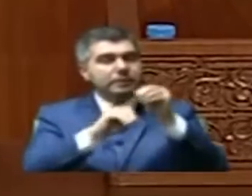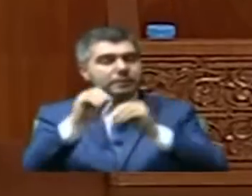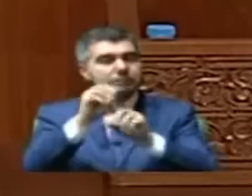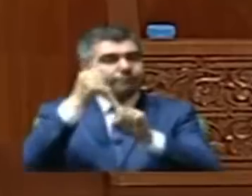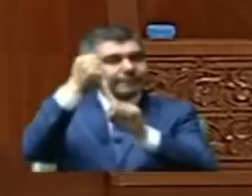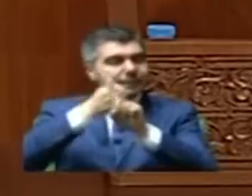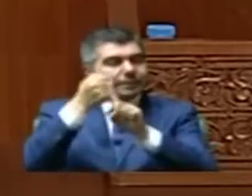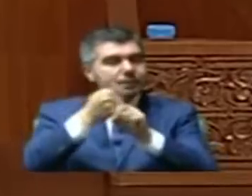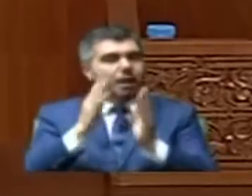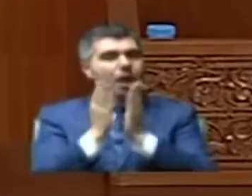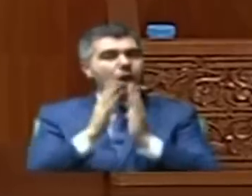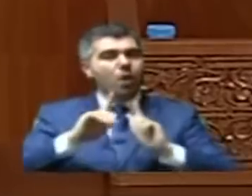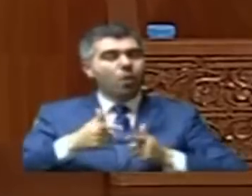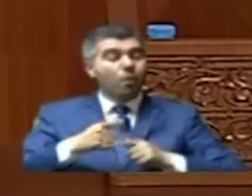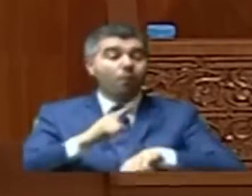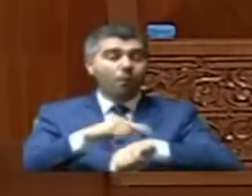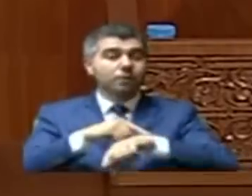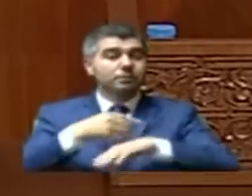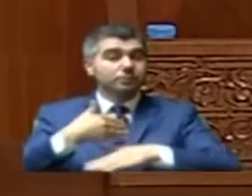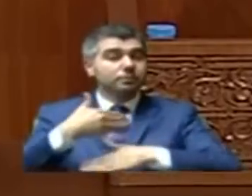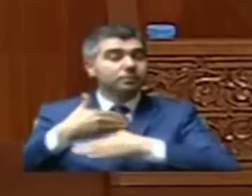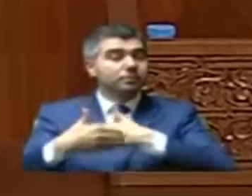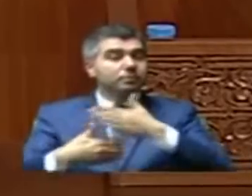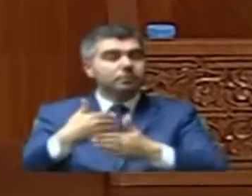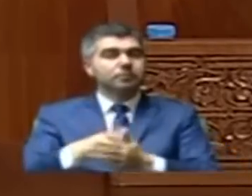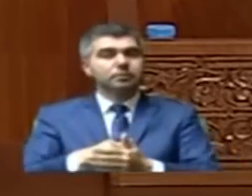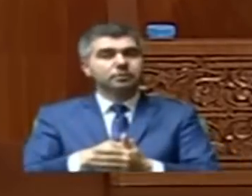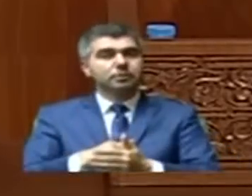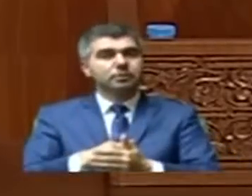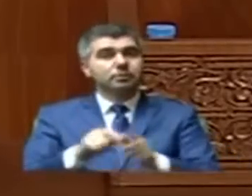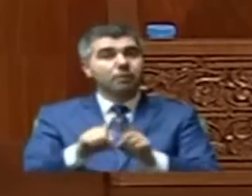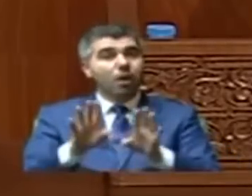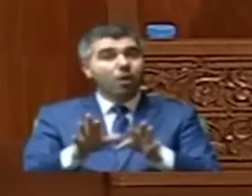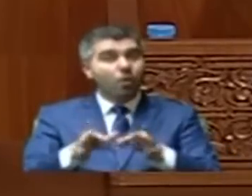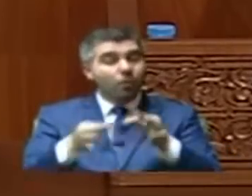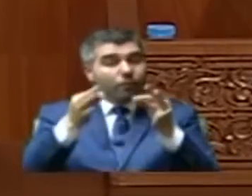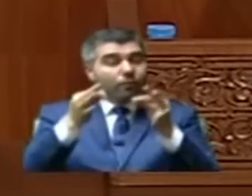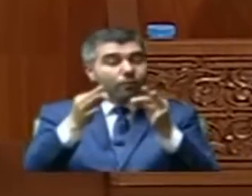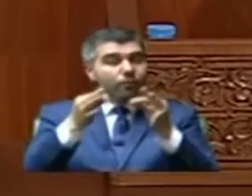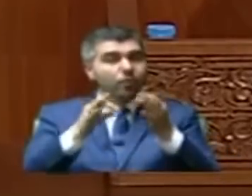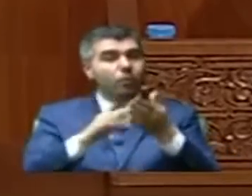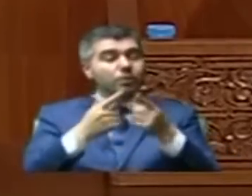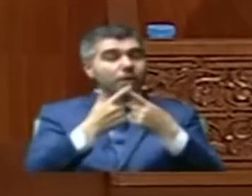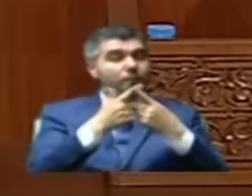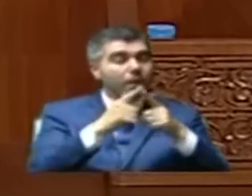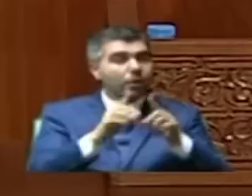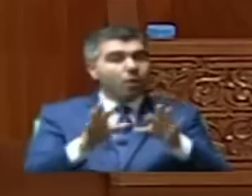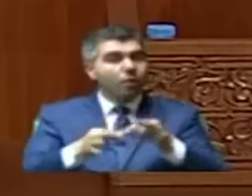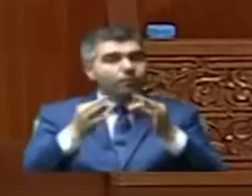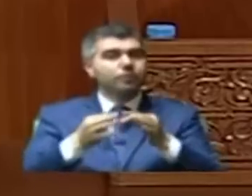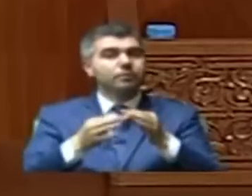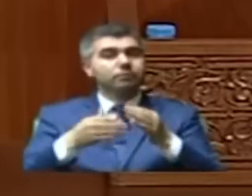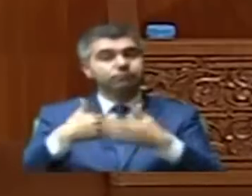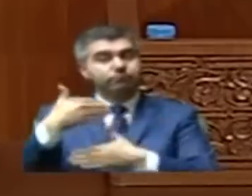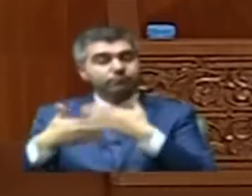والتكوين غير هذا الشي كيحتاج الوقت لان التقييم ما كيتم بين عشيه وضحى خص وقت كافي وا